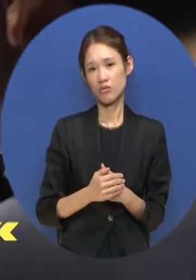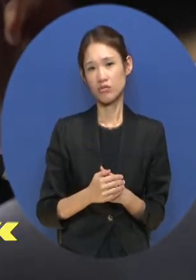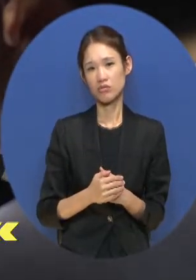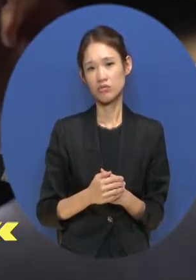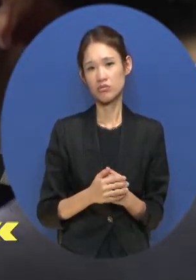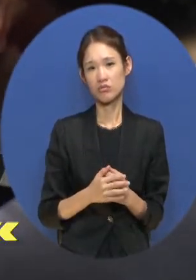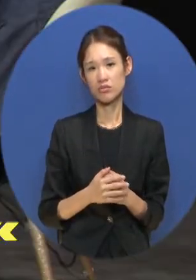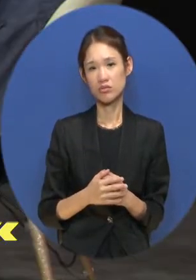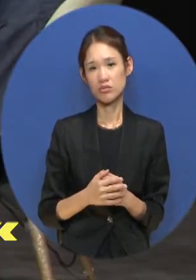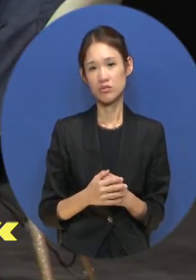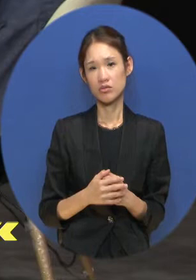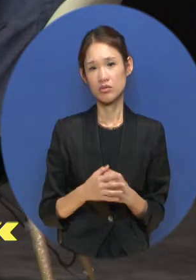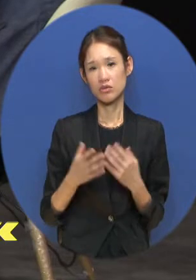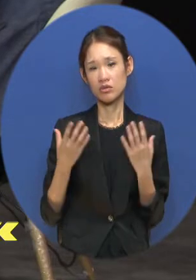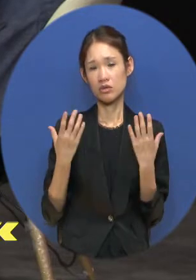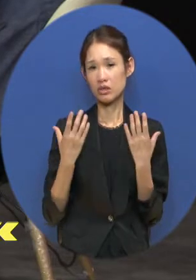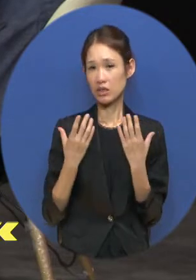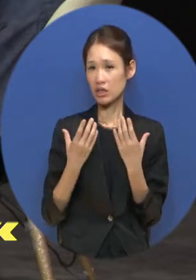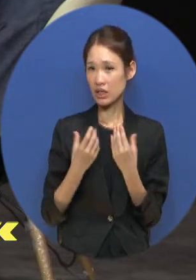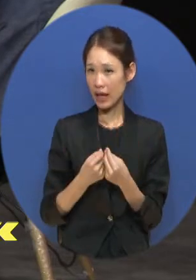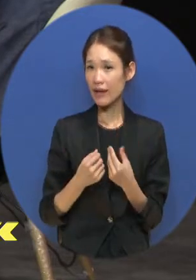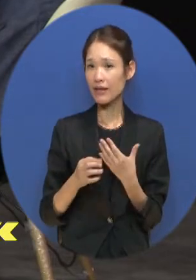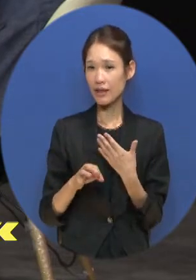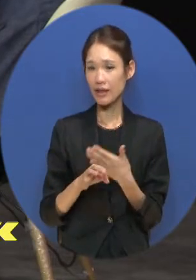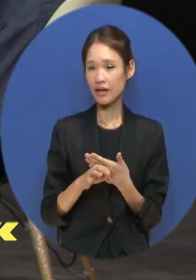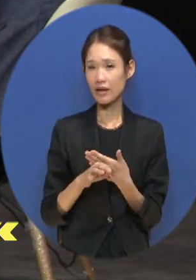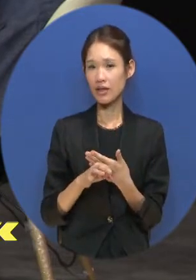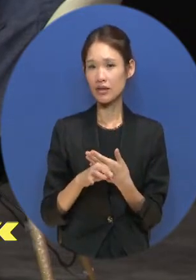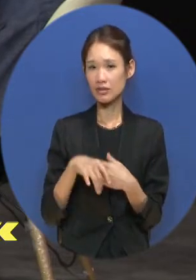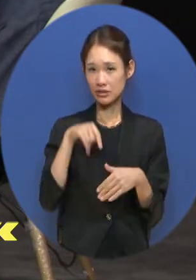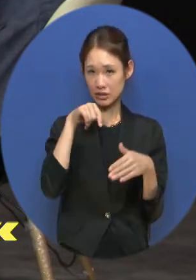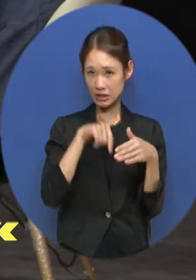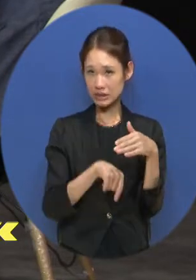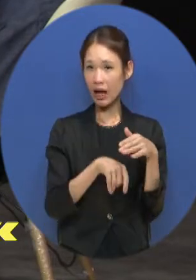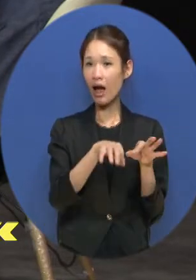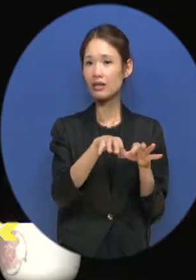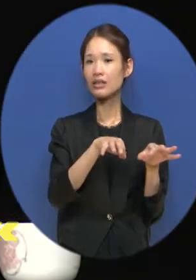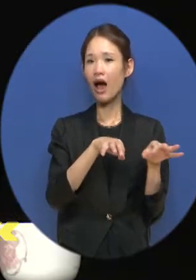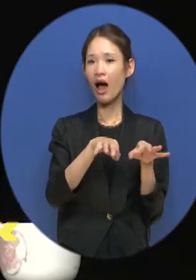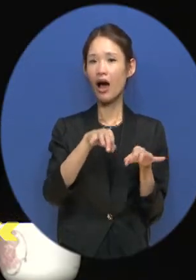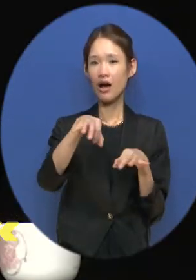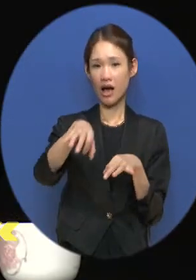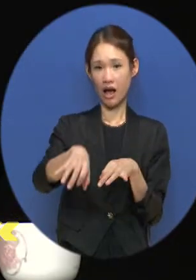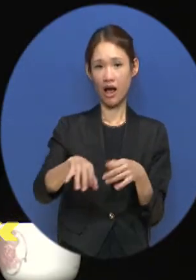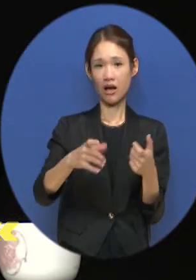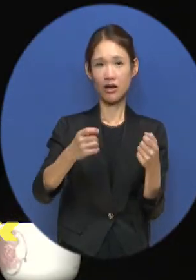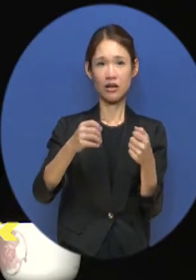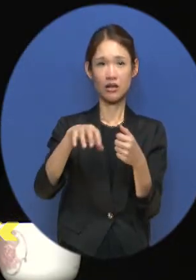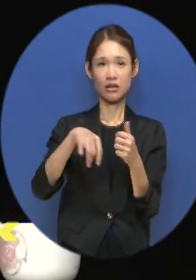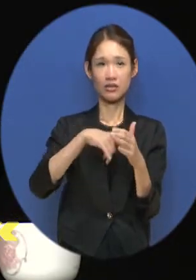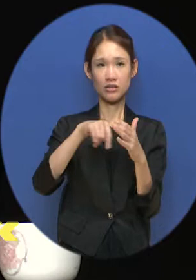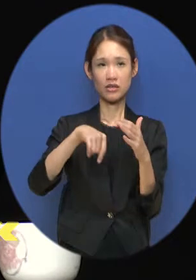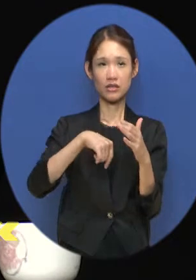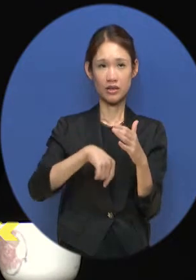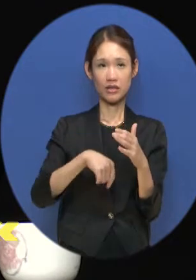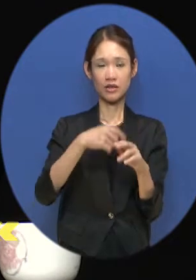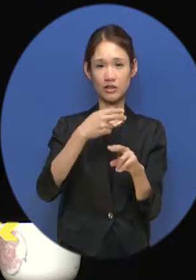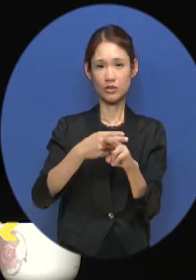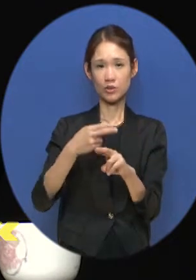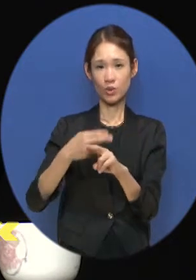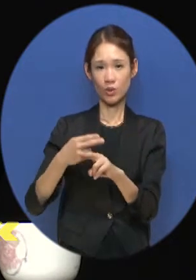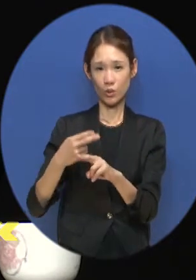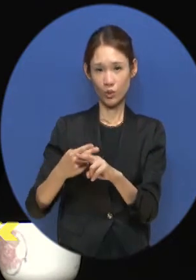네. 질소산화물은 이제 우리가 예를 들어서 지하상가 같은 데서는 이제 그 안에서 뭐 이렇게